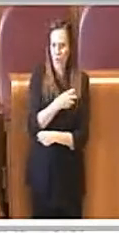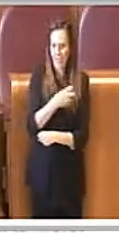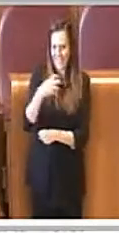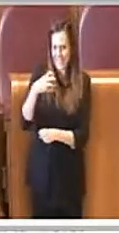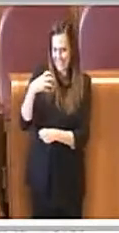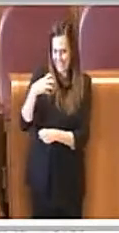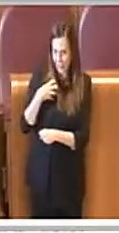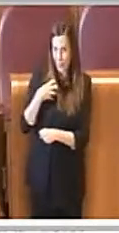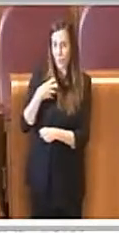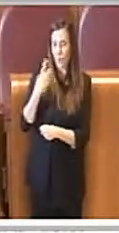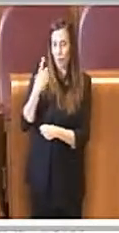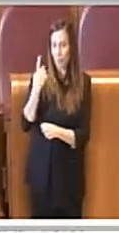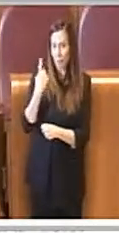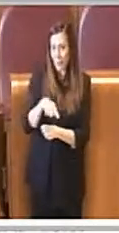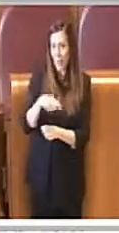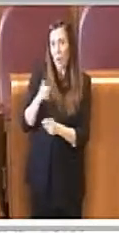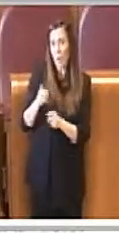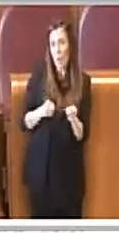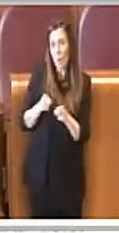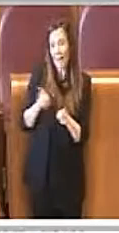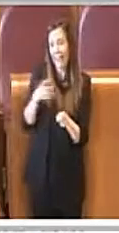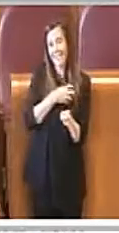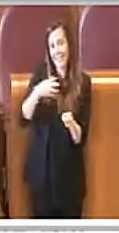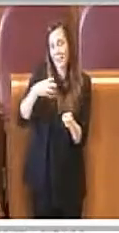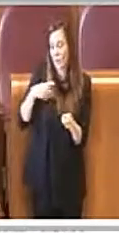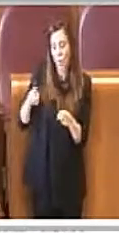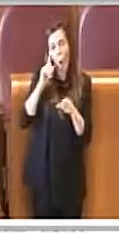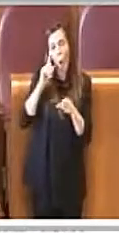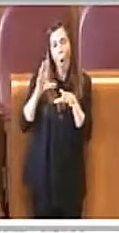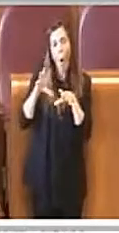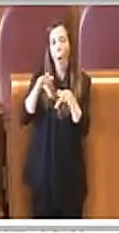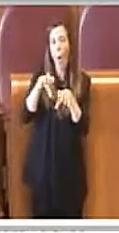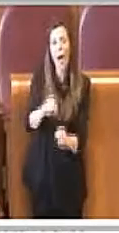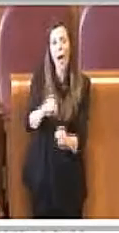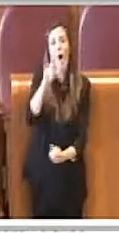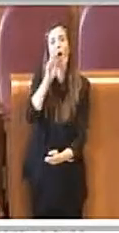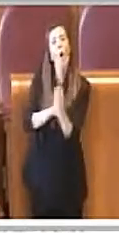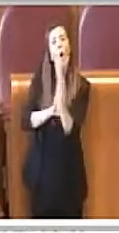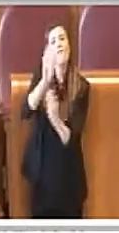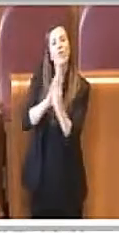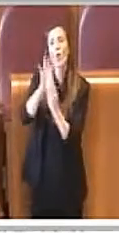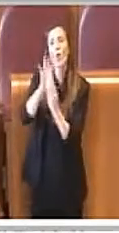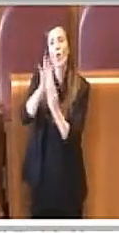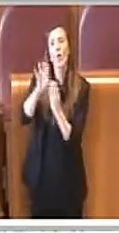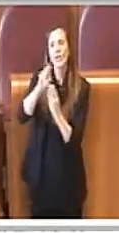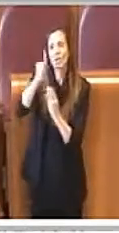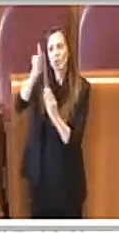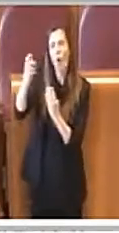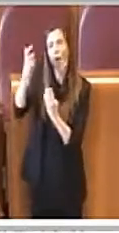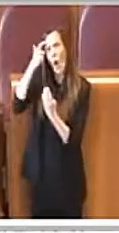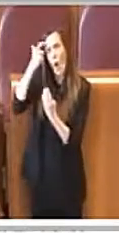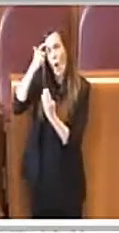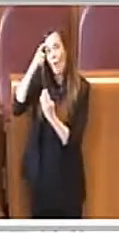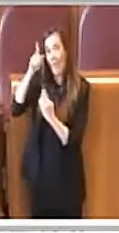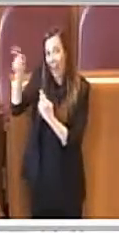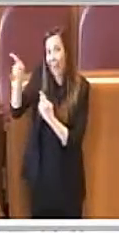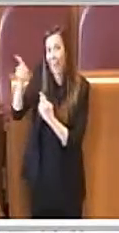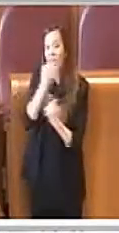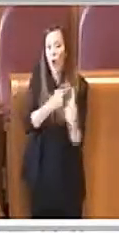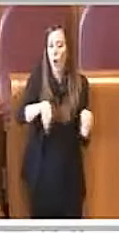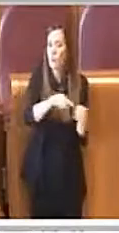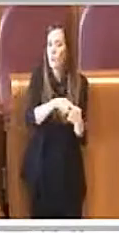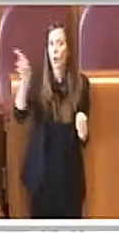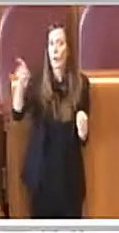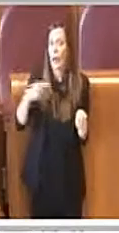nel frattempo era impegnata appunto in un confronto con la regione e con il governo, quindi non poteva essere